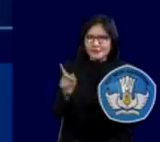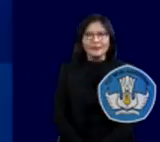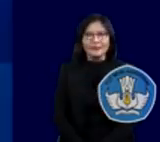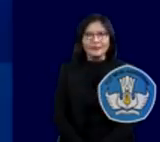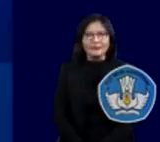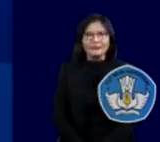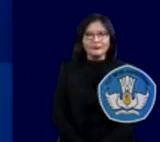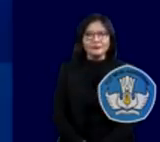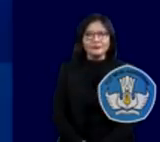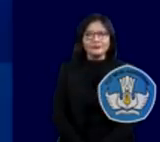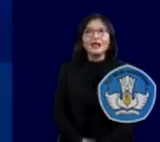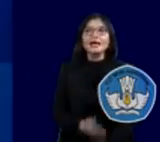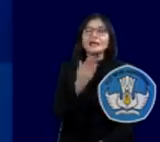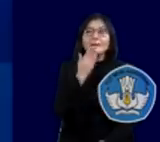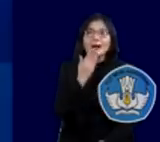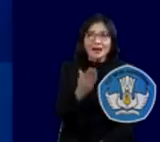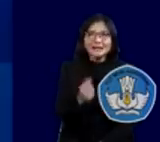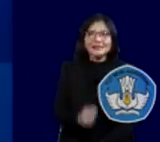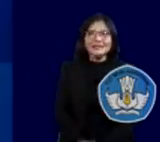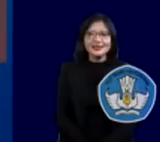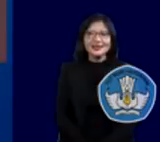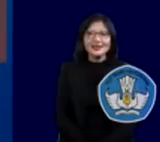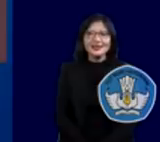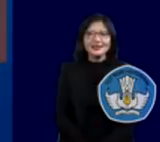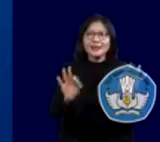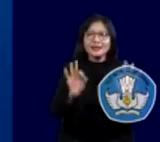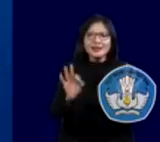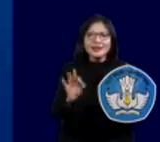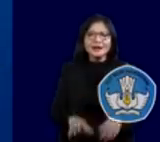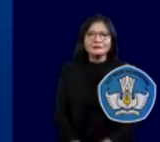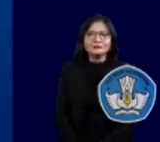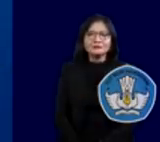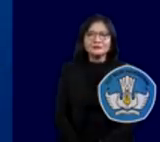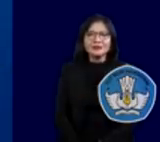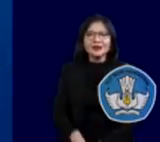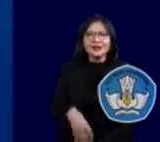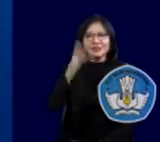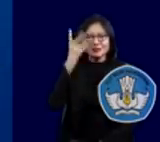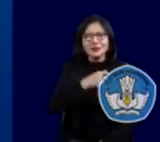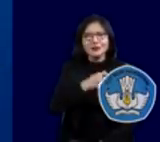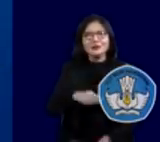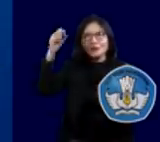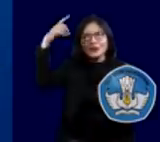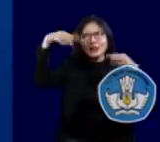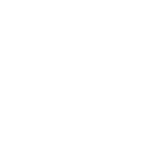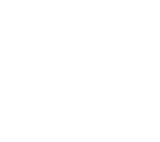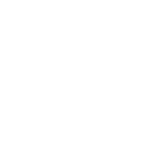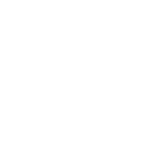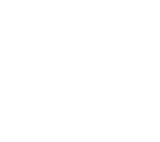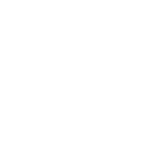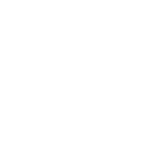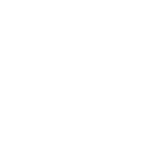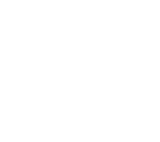ASN. Terima kasih, sekian dari saya. Wassalamualaikum warahmatullahi wabarakatuh.